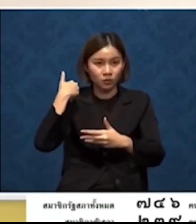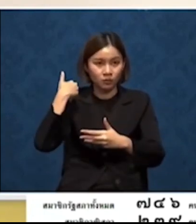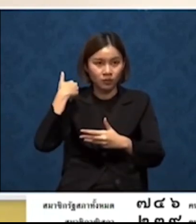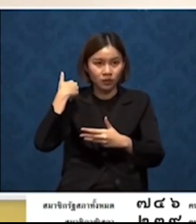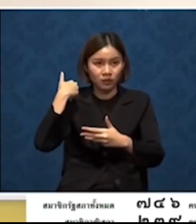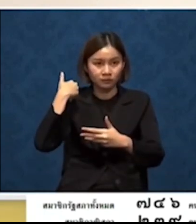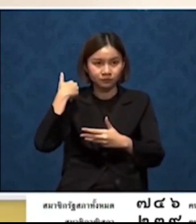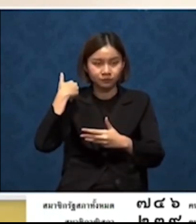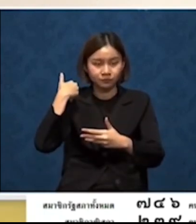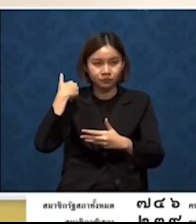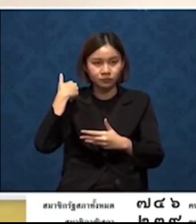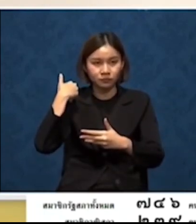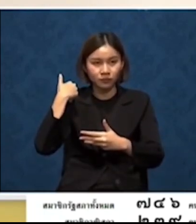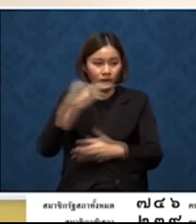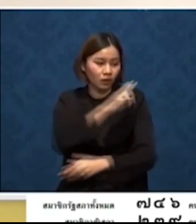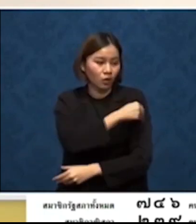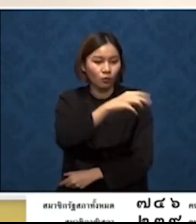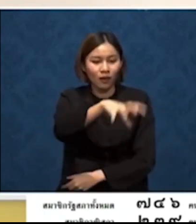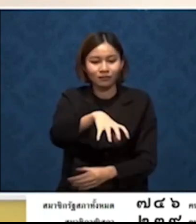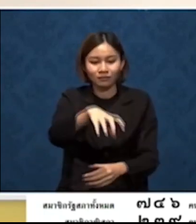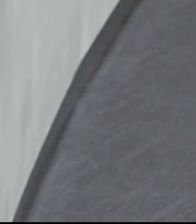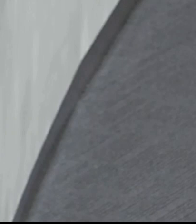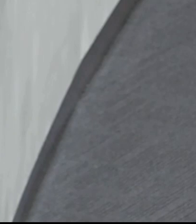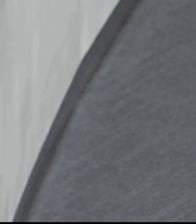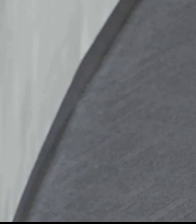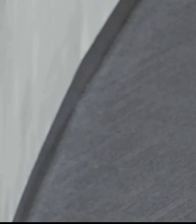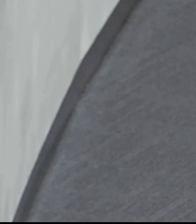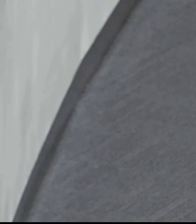ส่งต่อ ถึงกันได้ตลอด